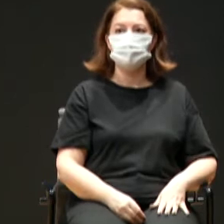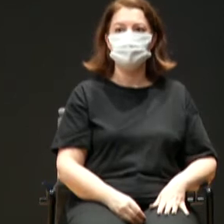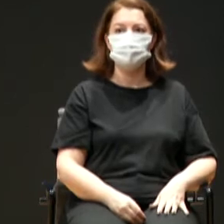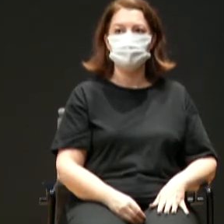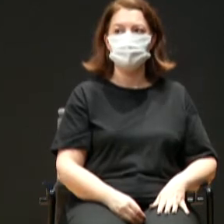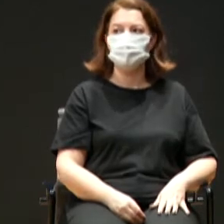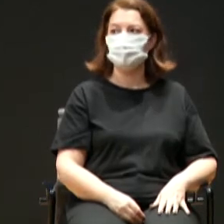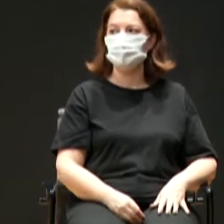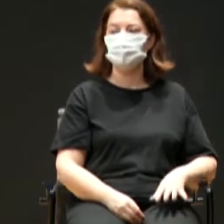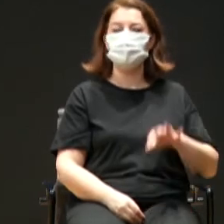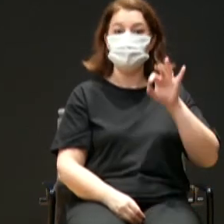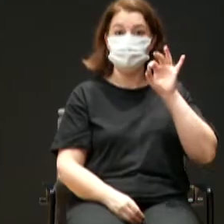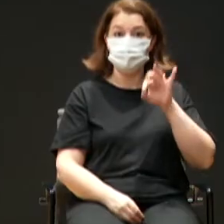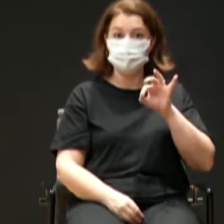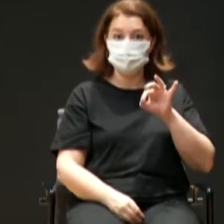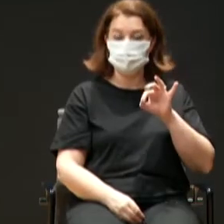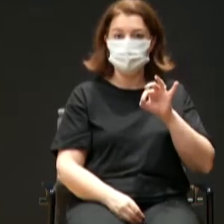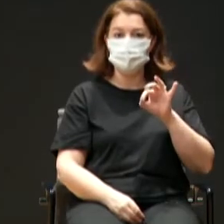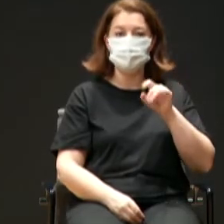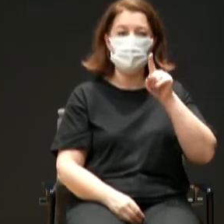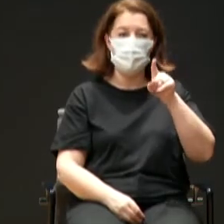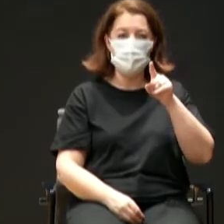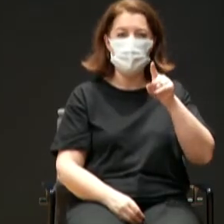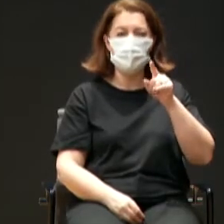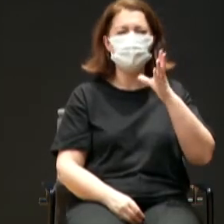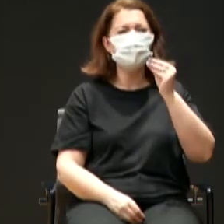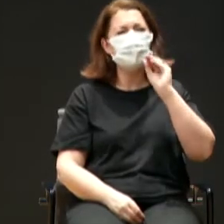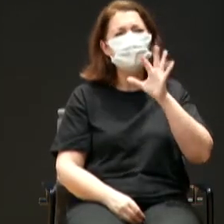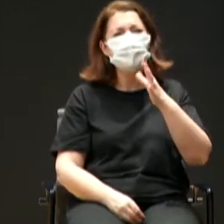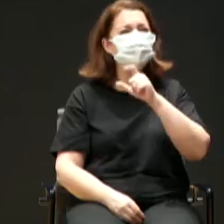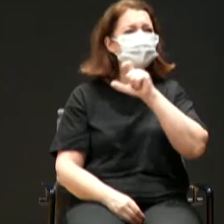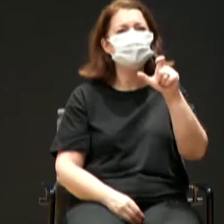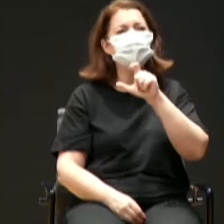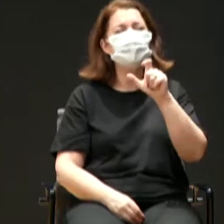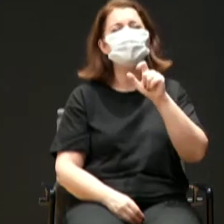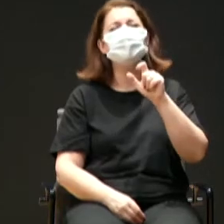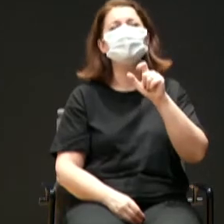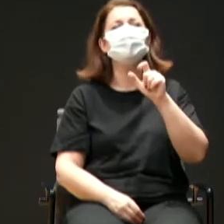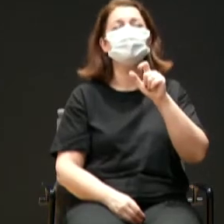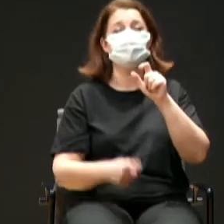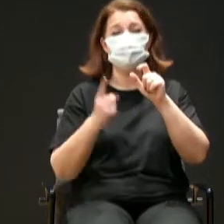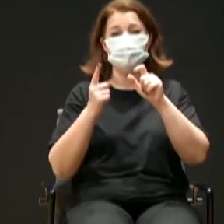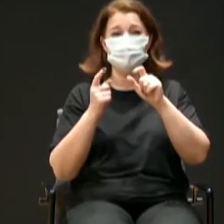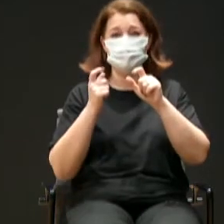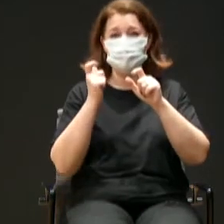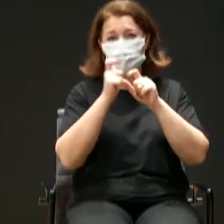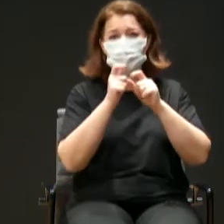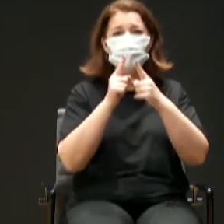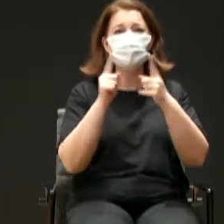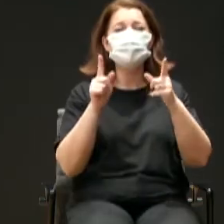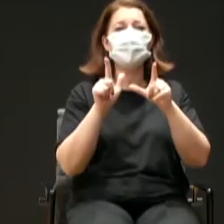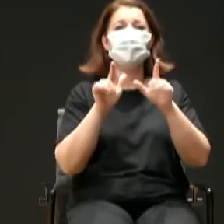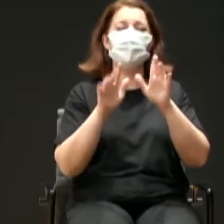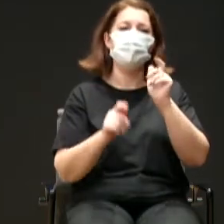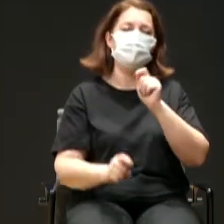Mülen Bey buyurun. Şimdi söylediklerimi... Çok fazla böyle cevap doğuracak şeyleri söylemezseniz uzamaz meclis. Cevap